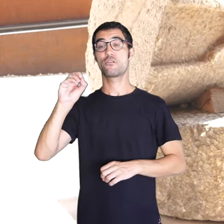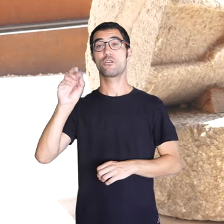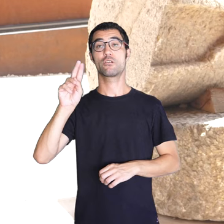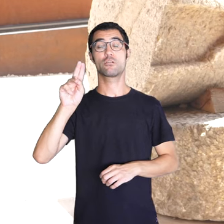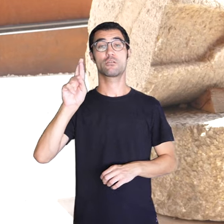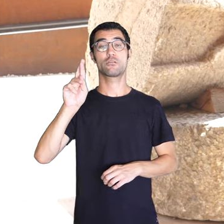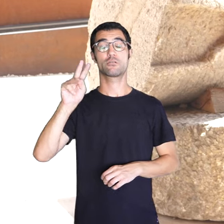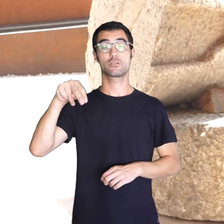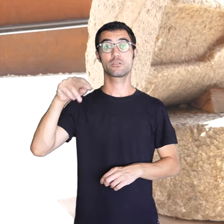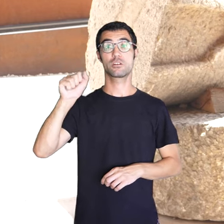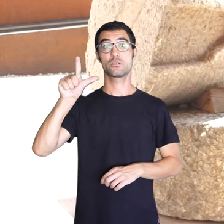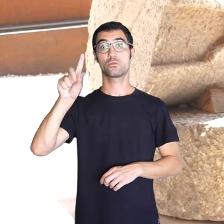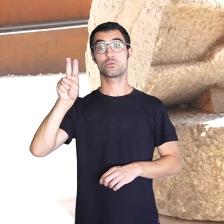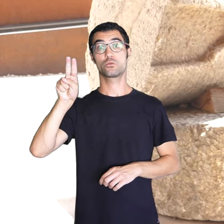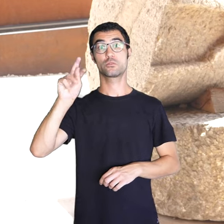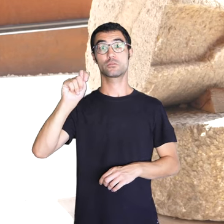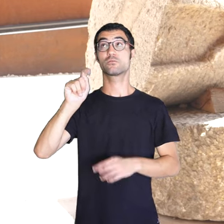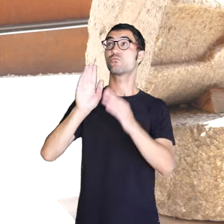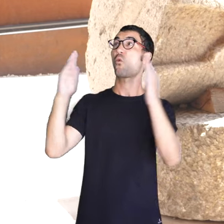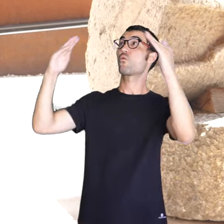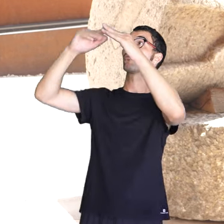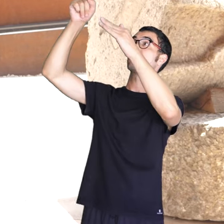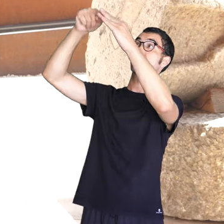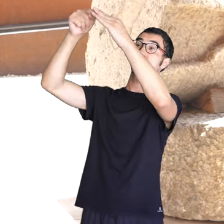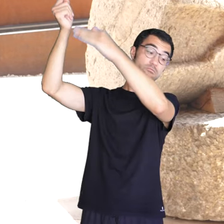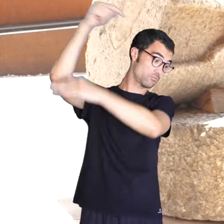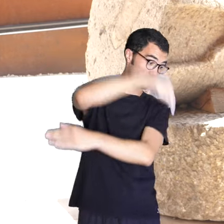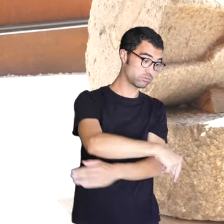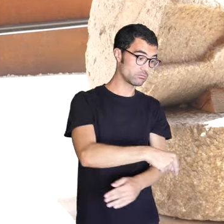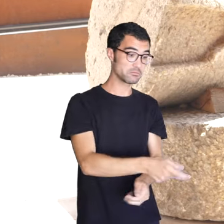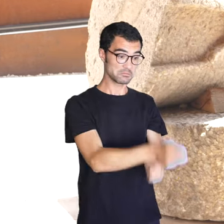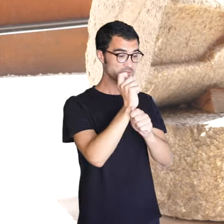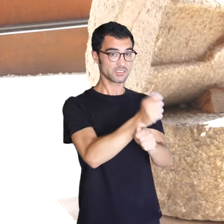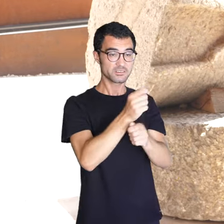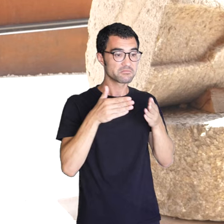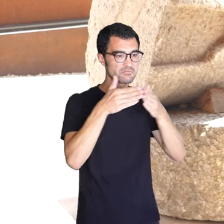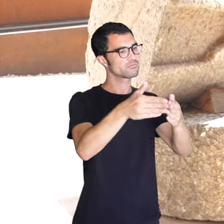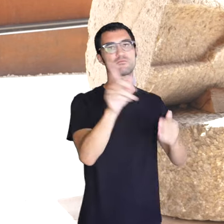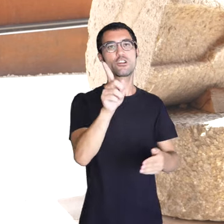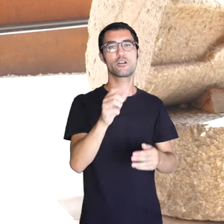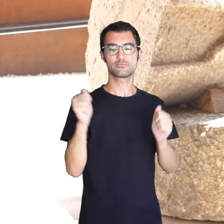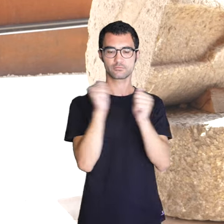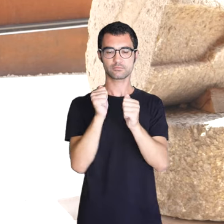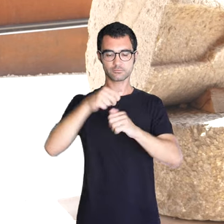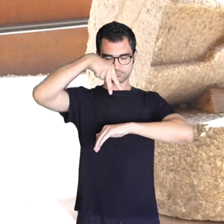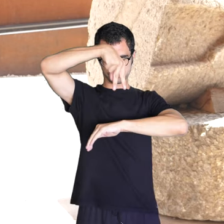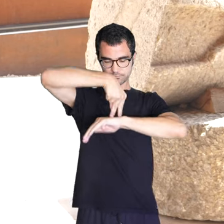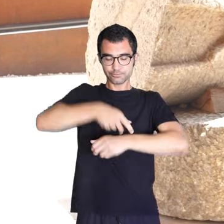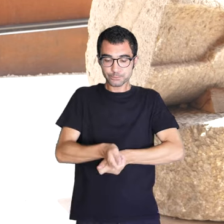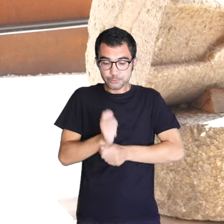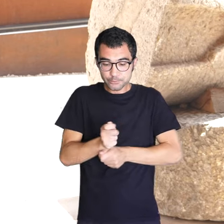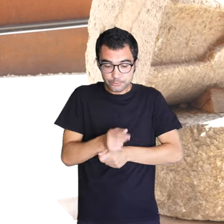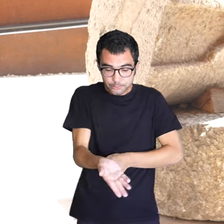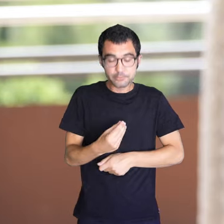pescar en canyeta i anaven a pescar per tenir un pot de peix per menjar. O sigui,